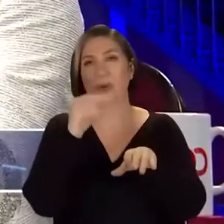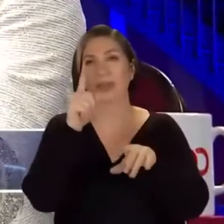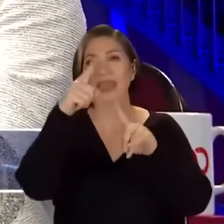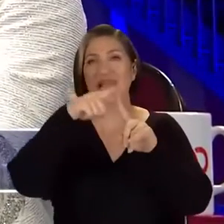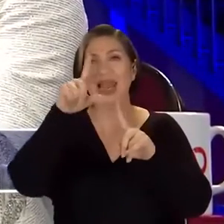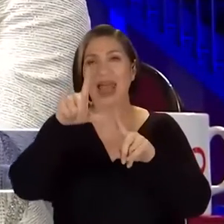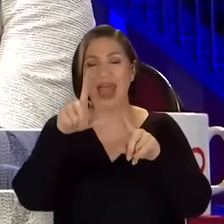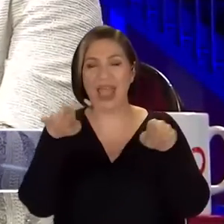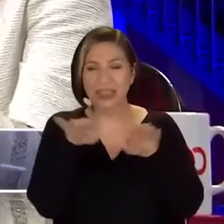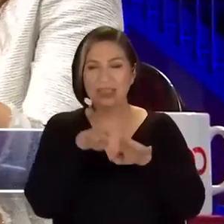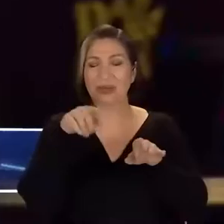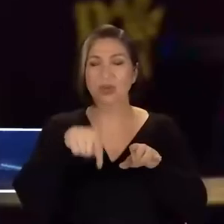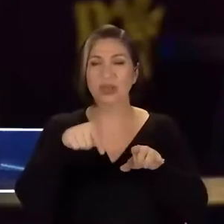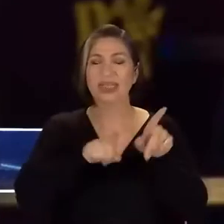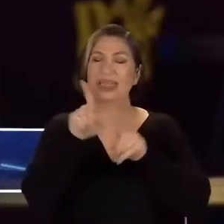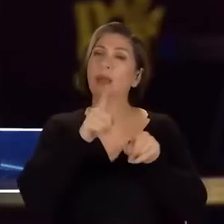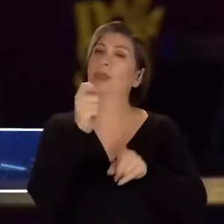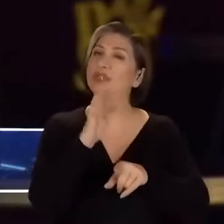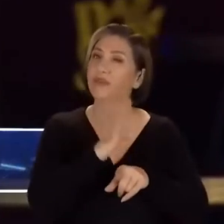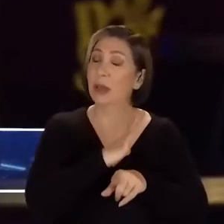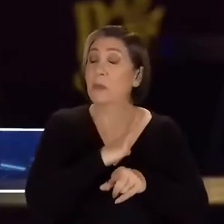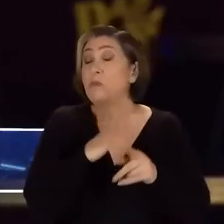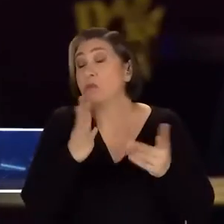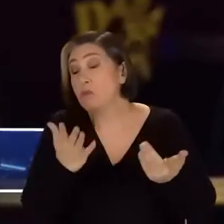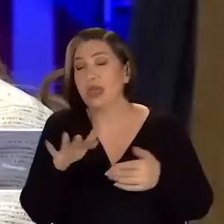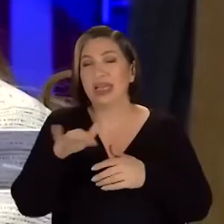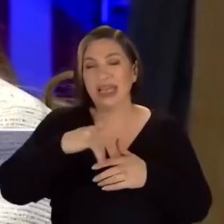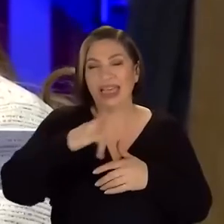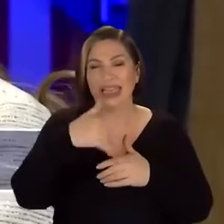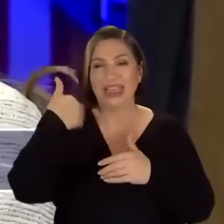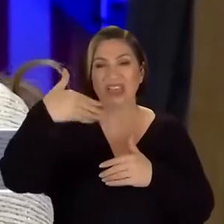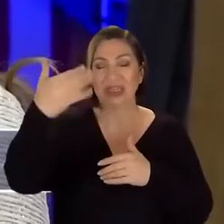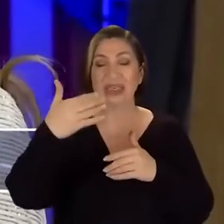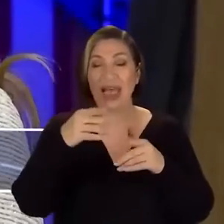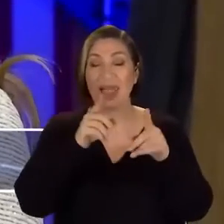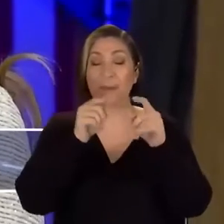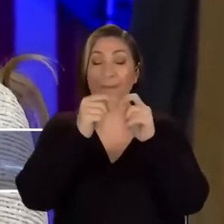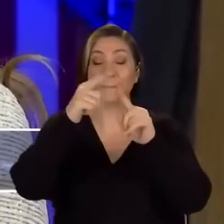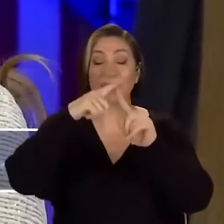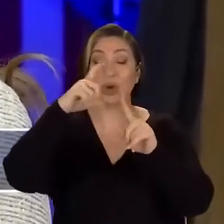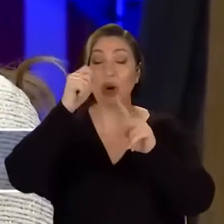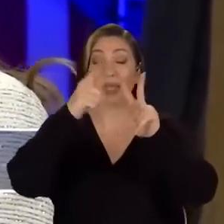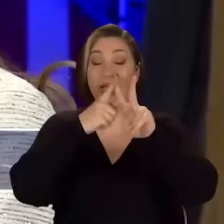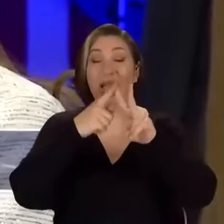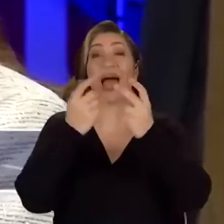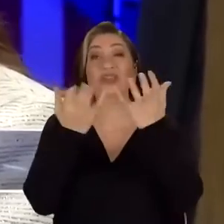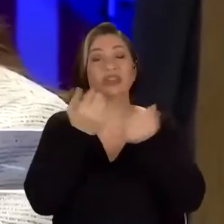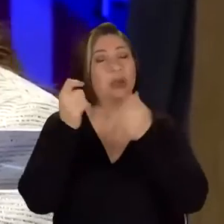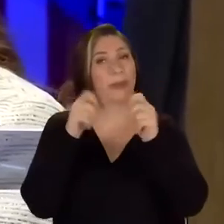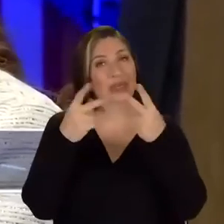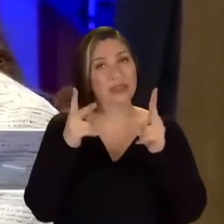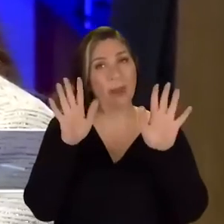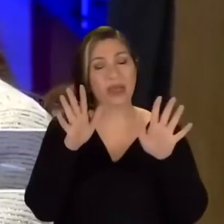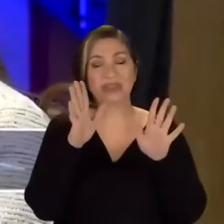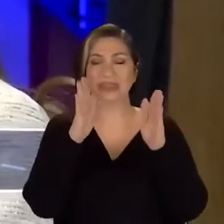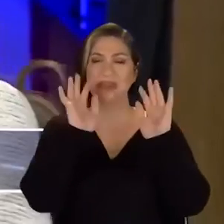TL'ye eşit kripto para da var bugün. Tabii ki de belki de yakın gelecekte Bitcoin'le alışveriş yapıyor olabiliriz ama onun yerine